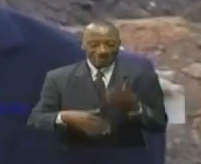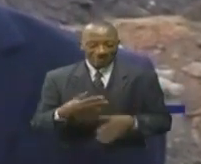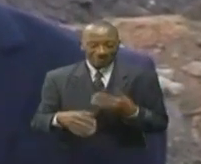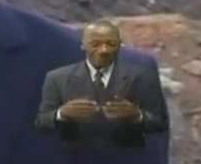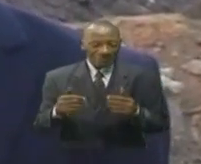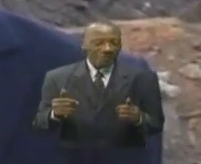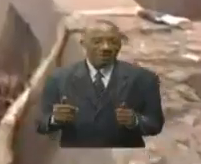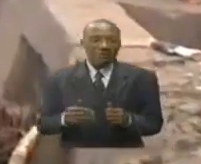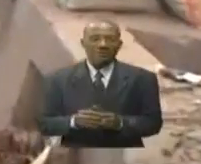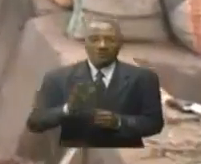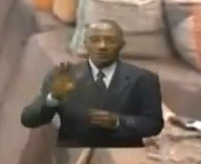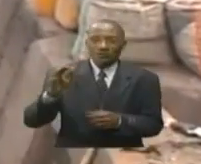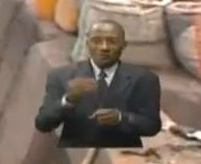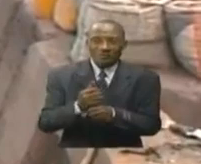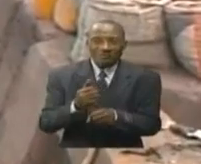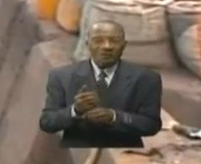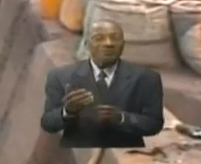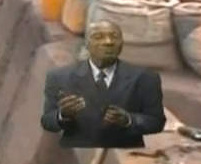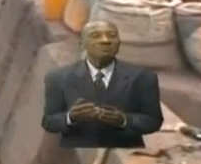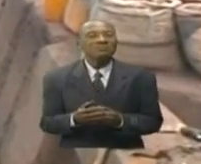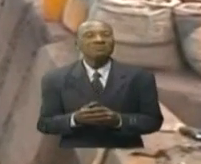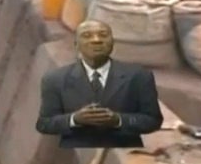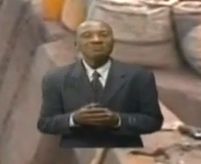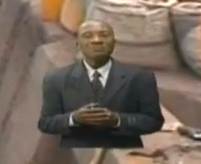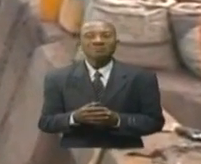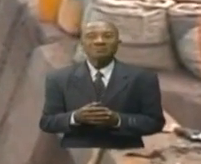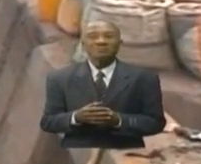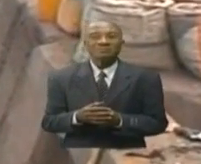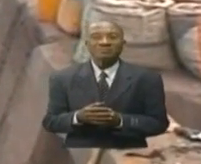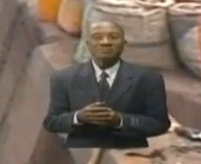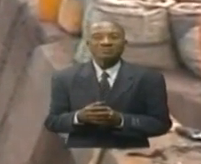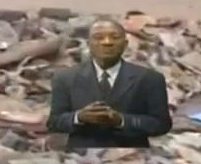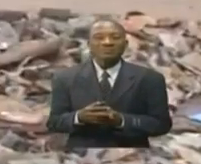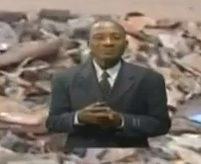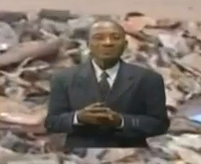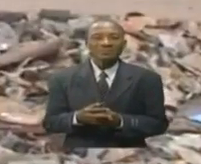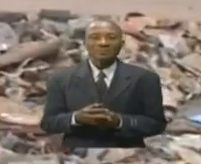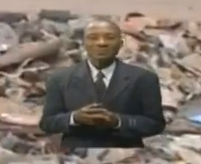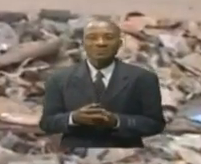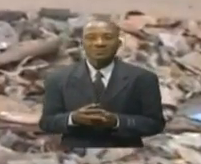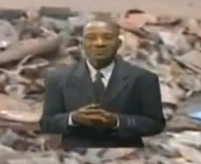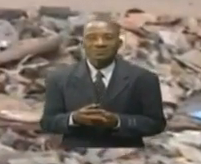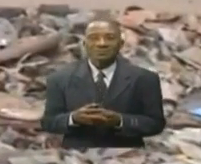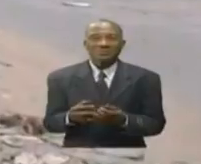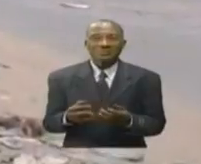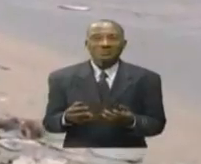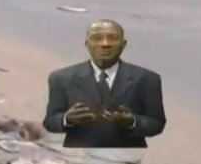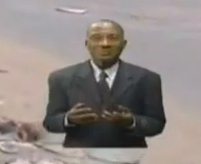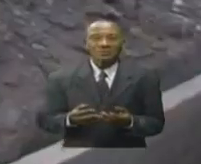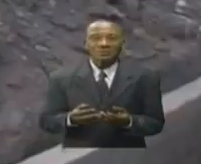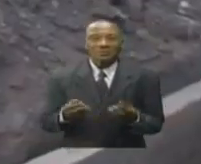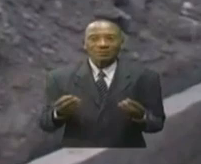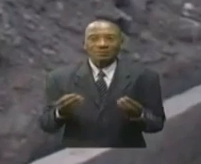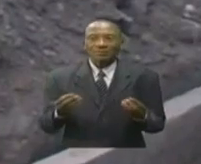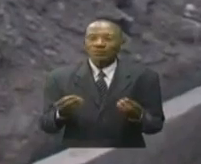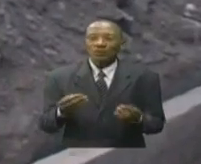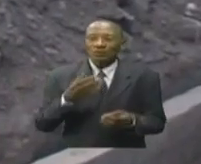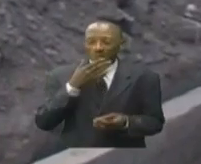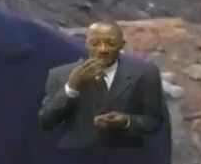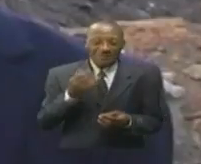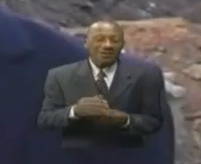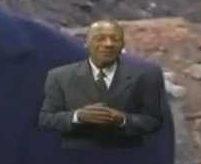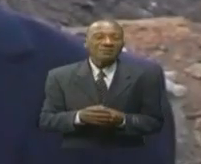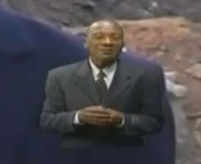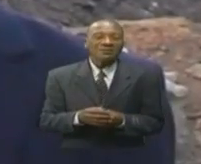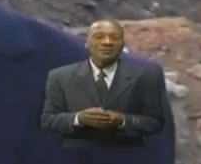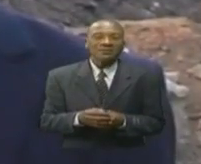Donc on ne doit pas laisser les immondices dans la rue parce que ça réduit la chaussée. Et